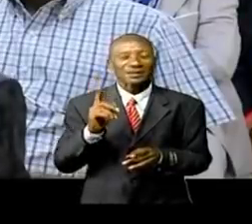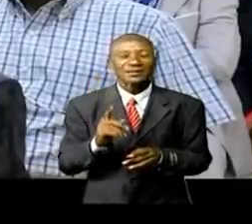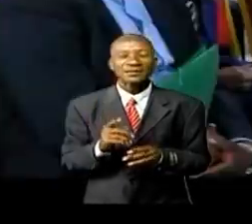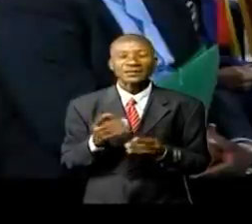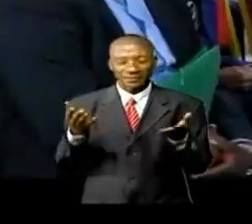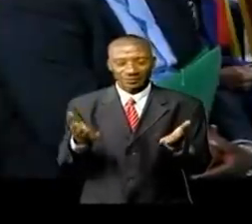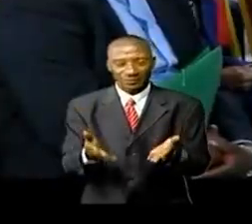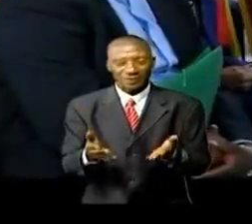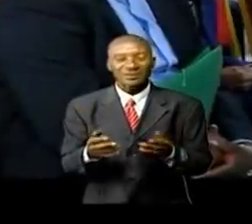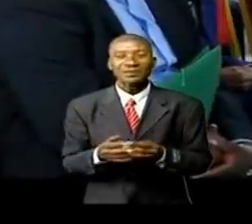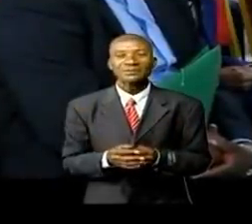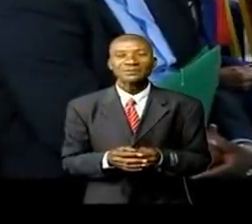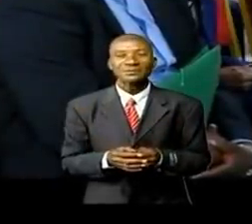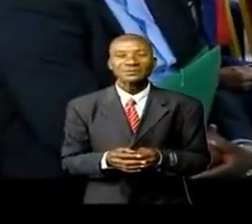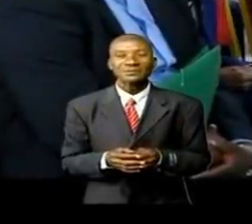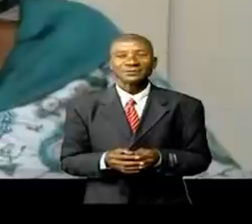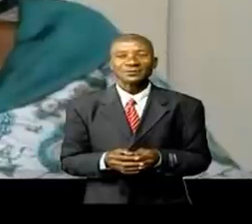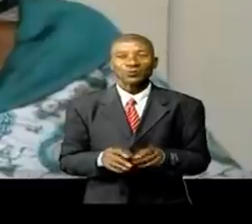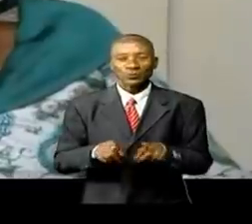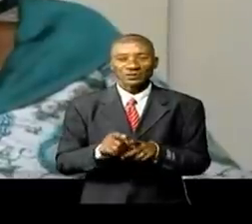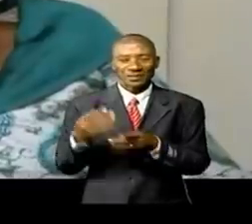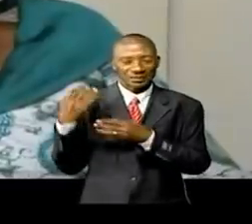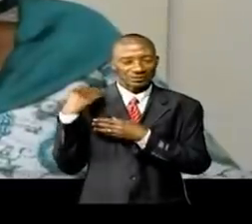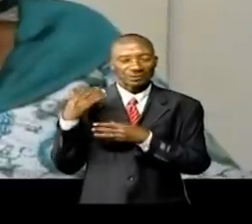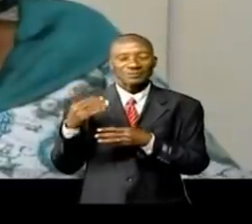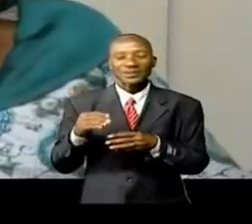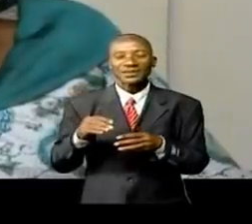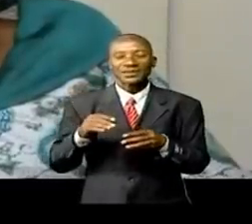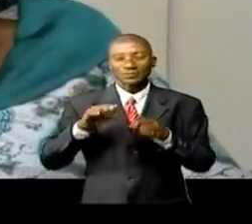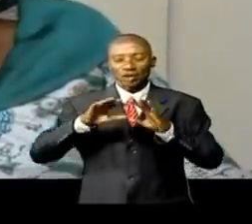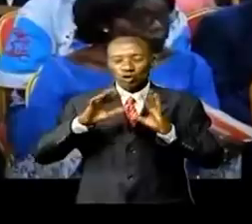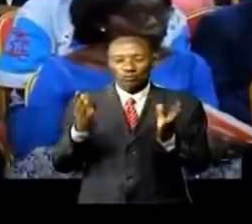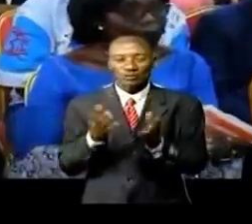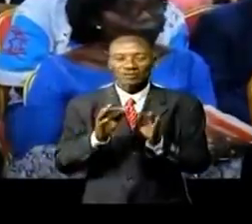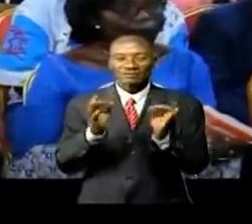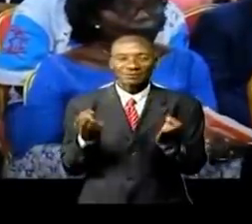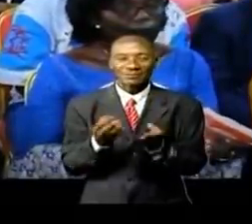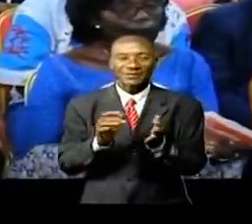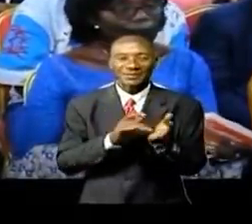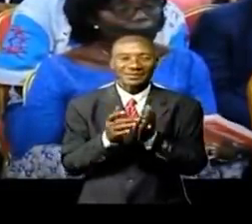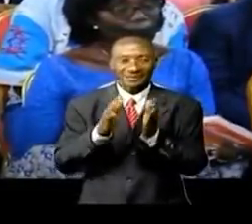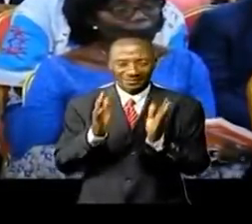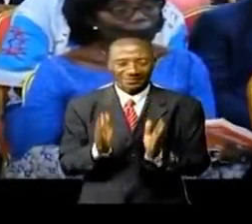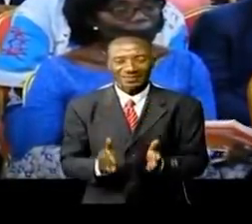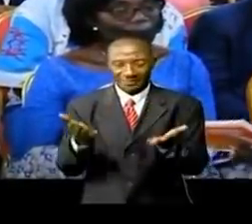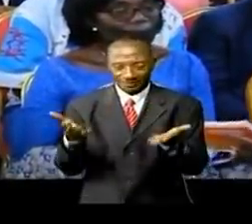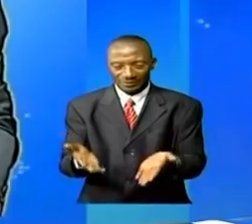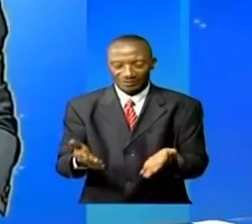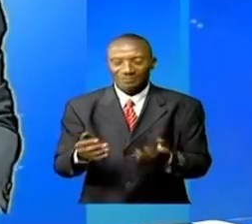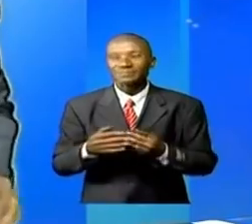Botolo, berger de la communauté famille chrétienne, et quelques témoignages de la communauté famille chrétienne.